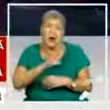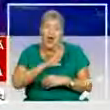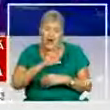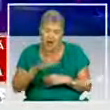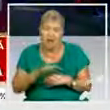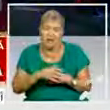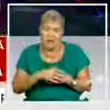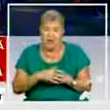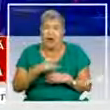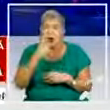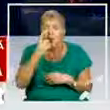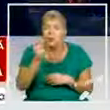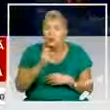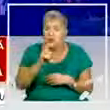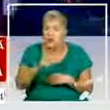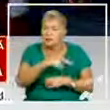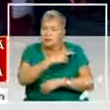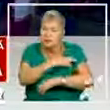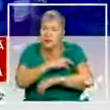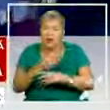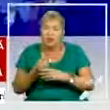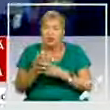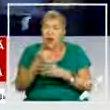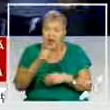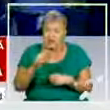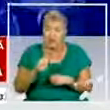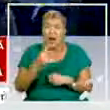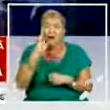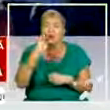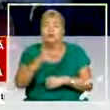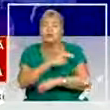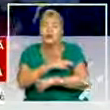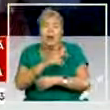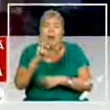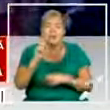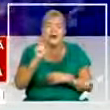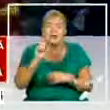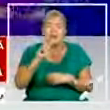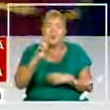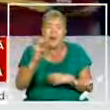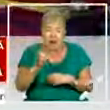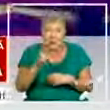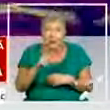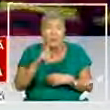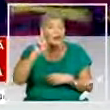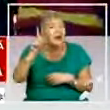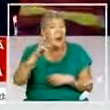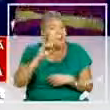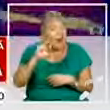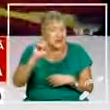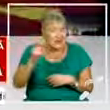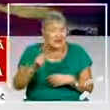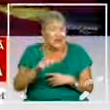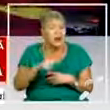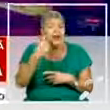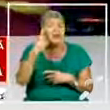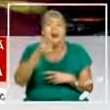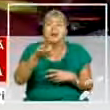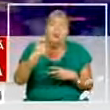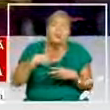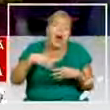gravă. Unul dintre ei este la Spitalul Floreasca și unul la Bagdasar Arseni. Cel de la Bagdasar Arseni este unul dintre cetățenii